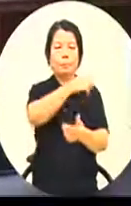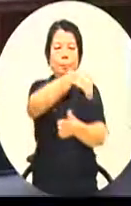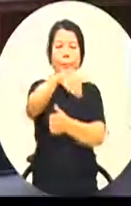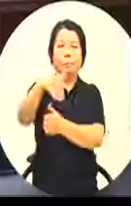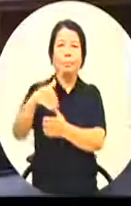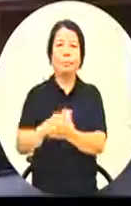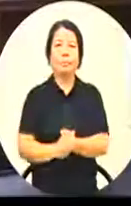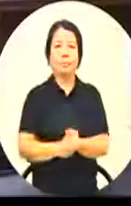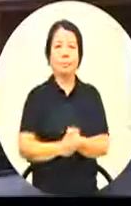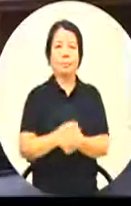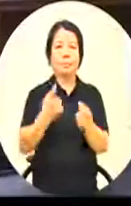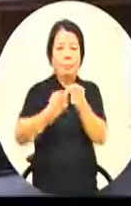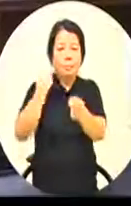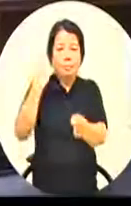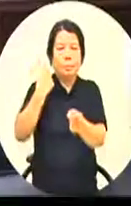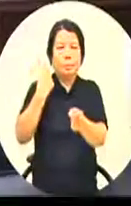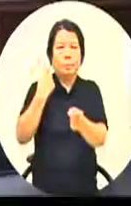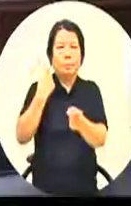十几年前